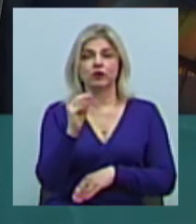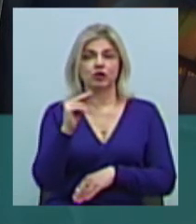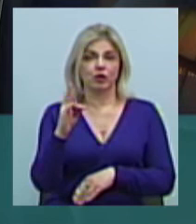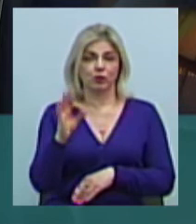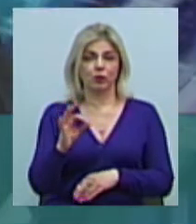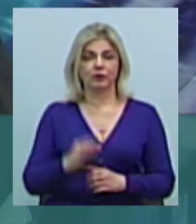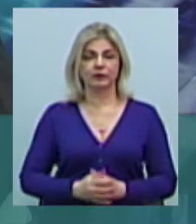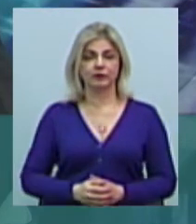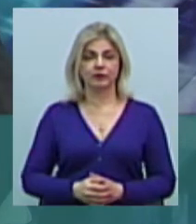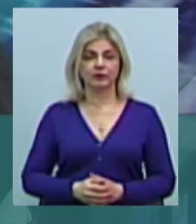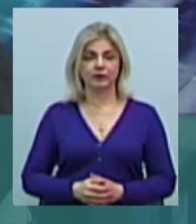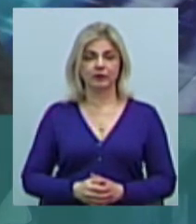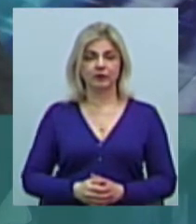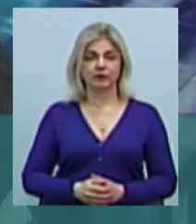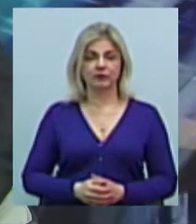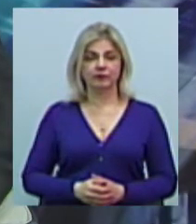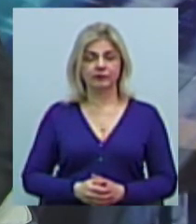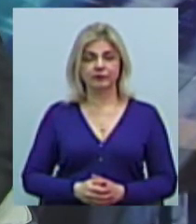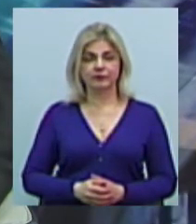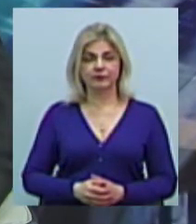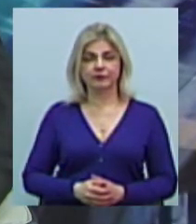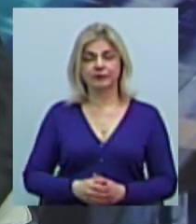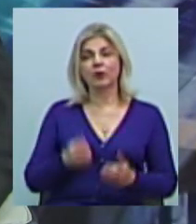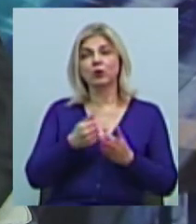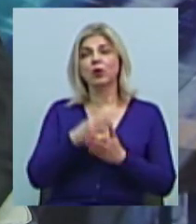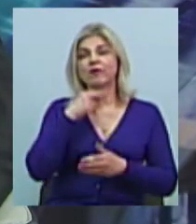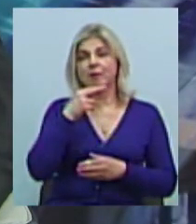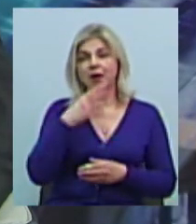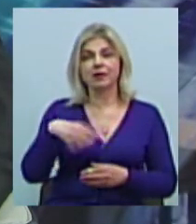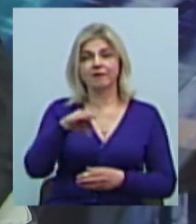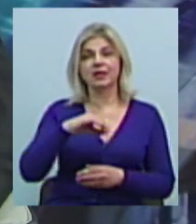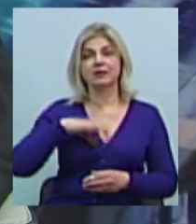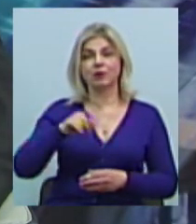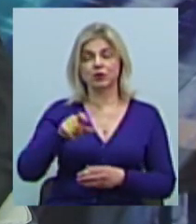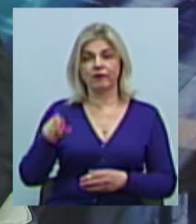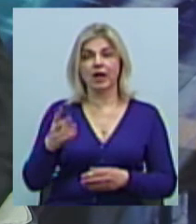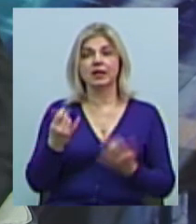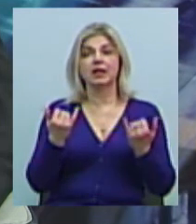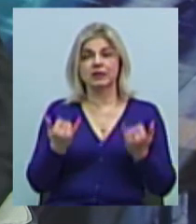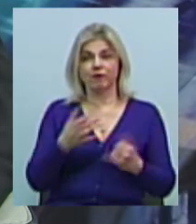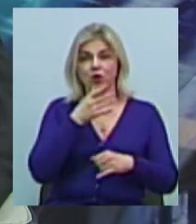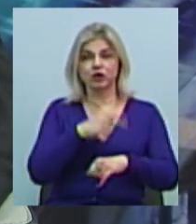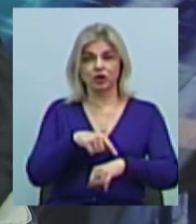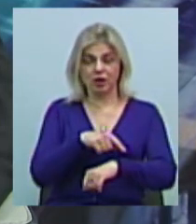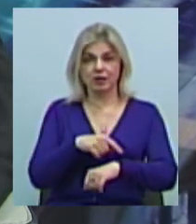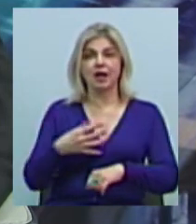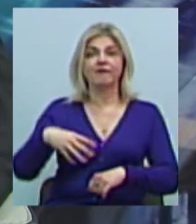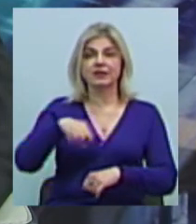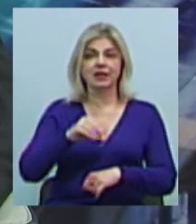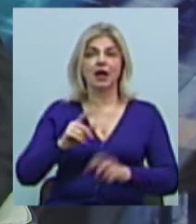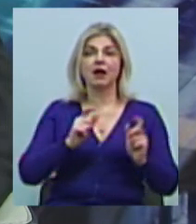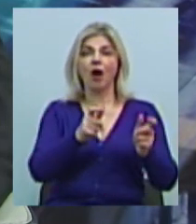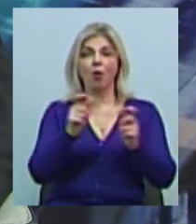Слушне питання. Значить, до уваги всіх споживачів, на сьогоднішній час усі рахунки